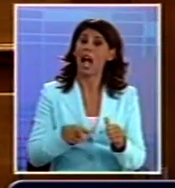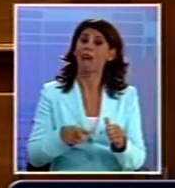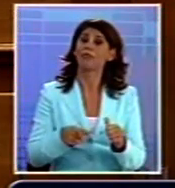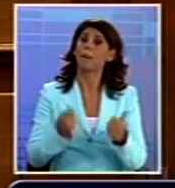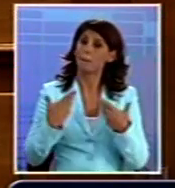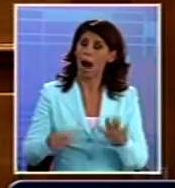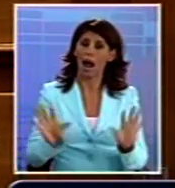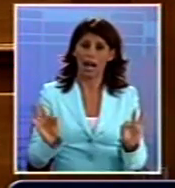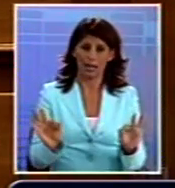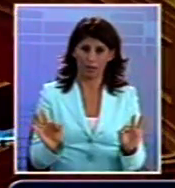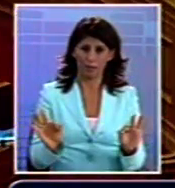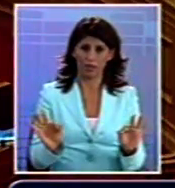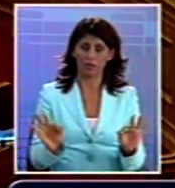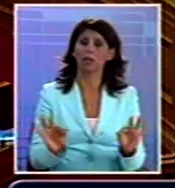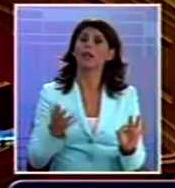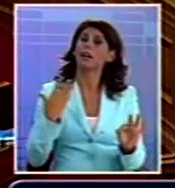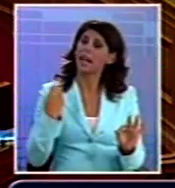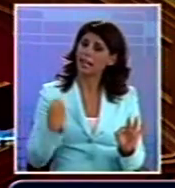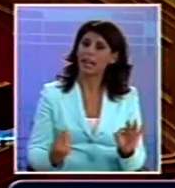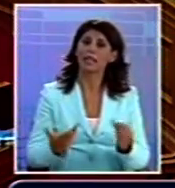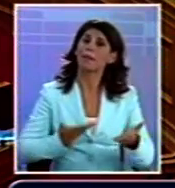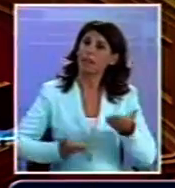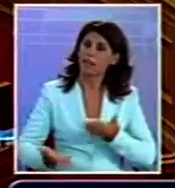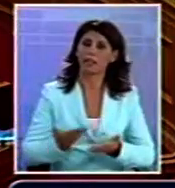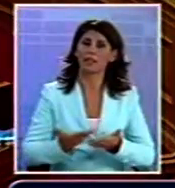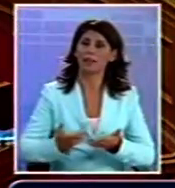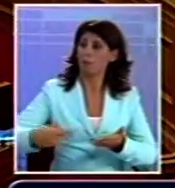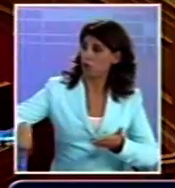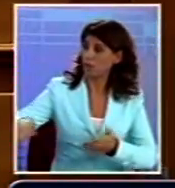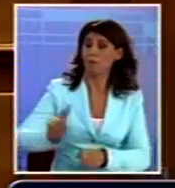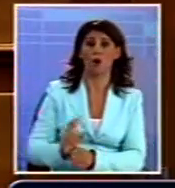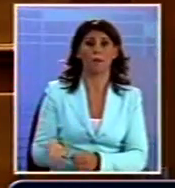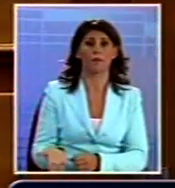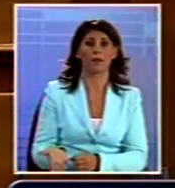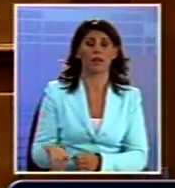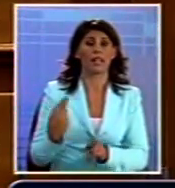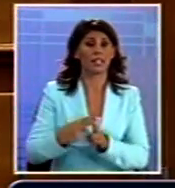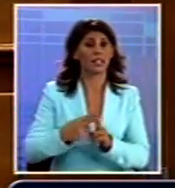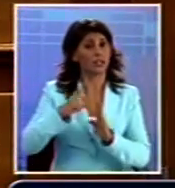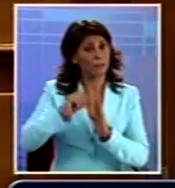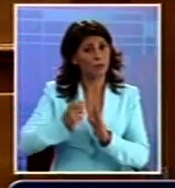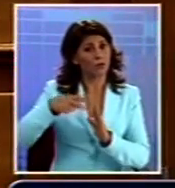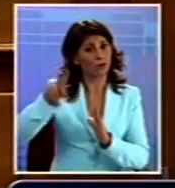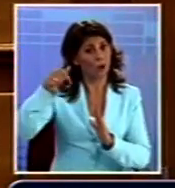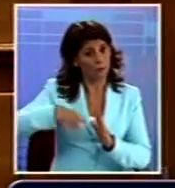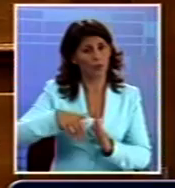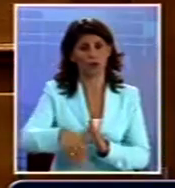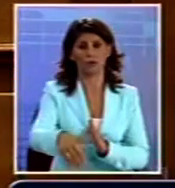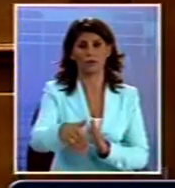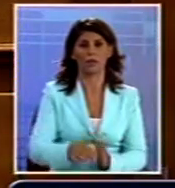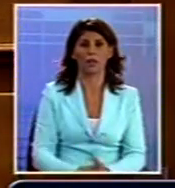έκαναν ρυθμίση να έχουν καλύτερη μεταχείριση από ό,τι οι υπόλοιποι, κυρίως τη μείωση των τόκων τους από εδώ και στο εξής.